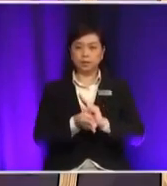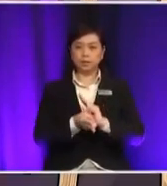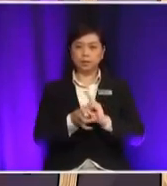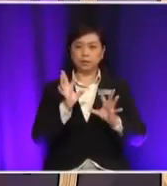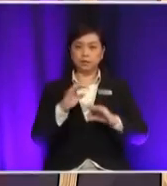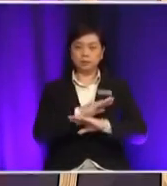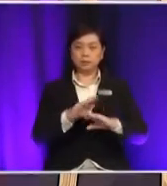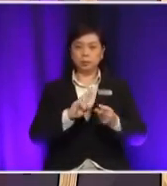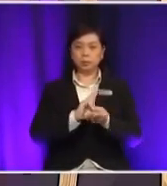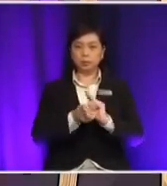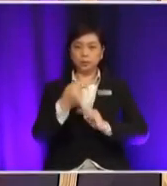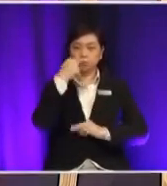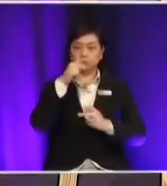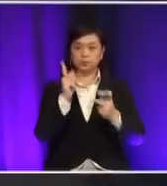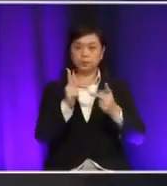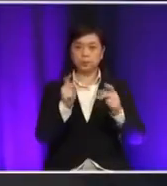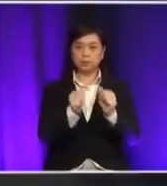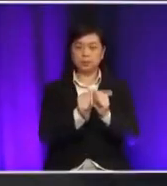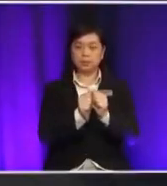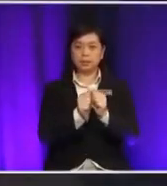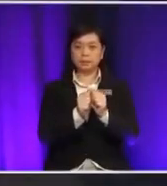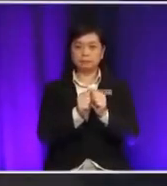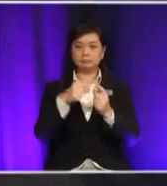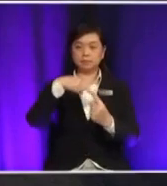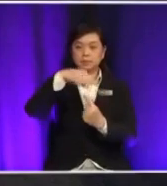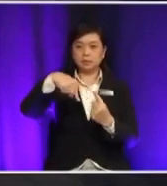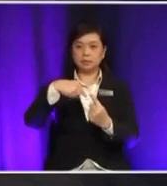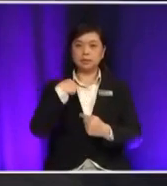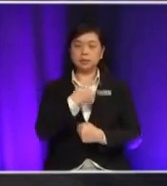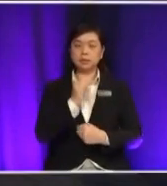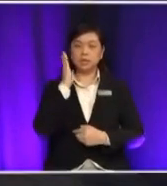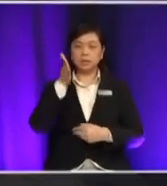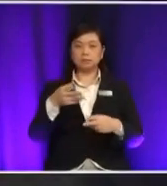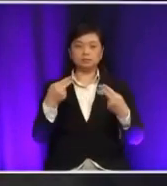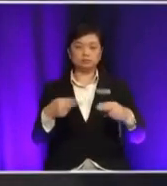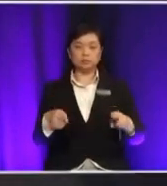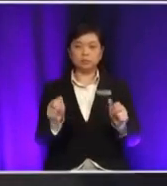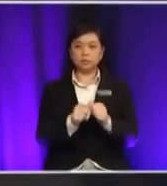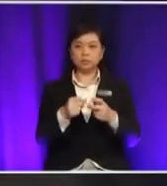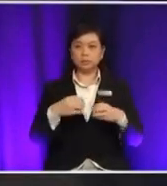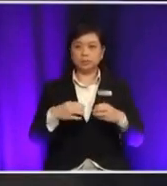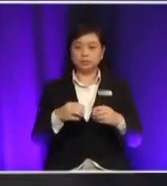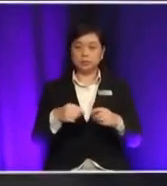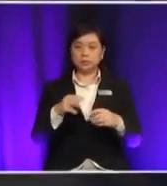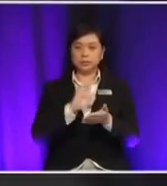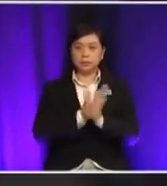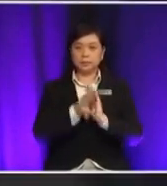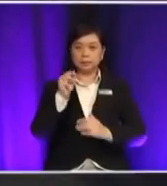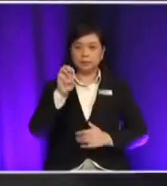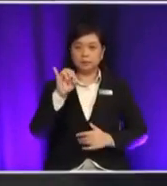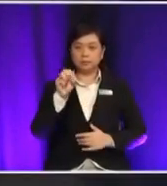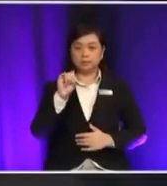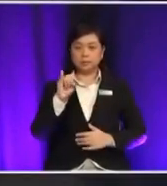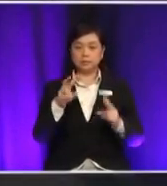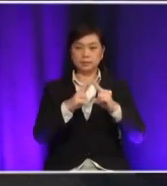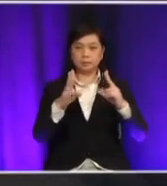kita punya persekitaran kita semua akan Pupus dengan sangat cepat meiosis sangat penting untuk membantu kita mendapatkan